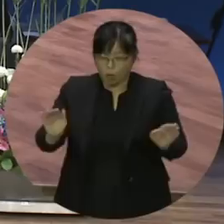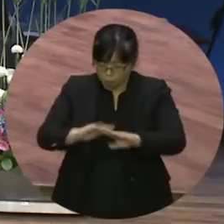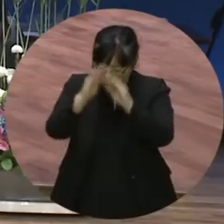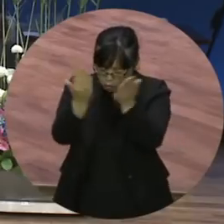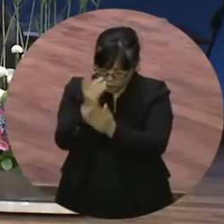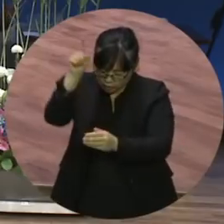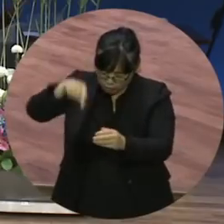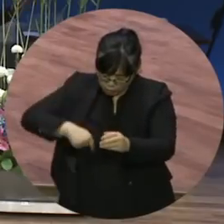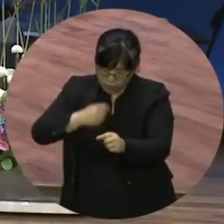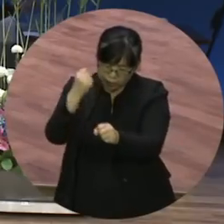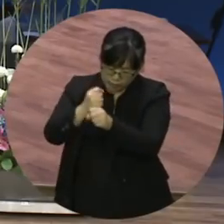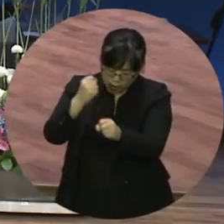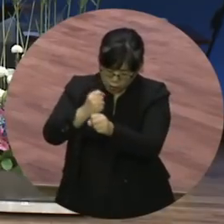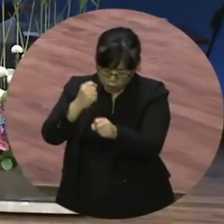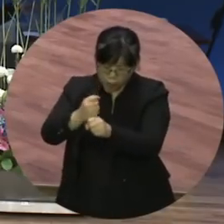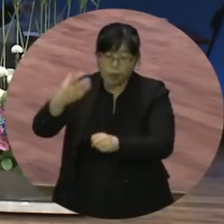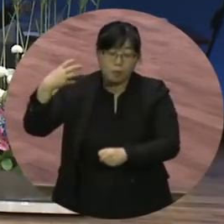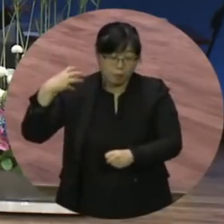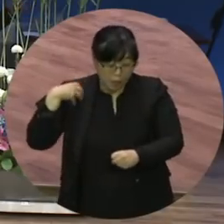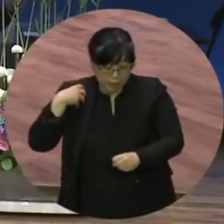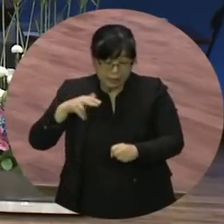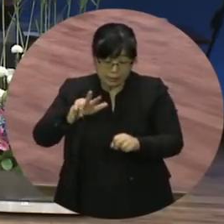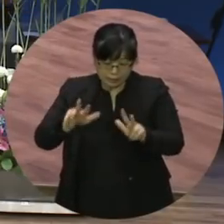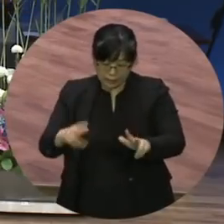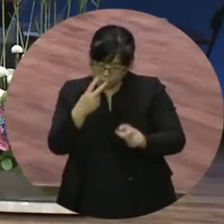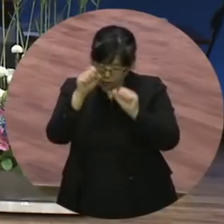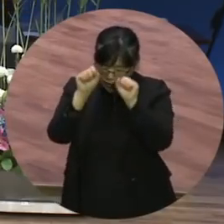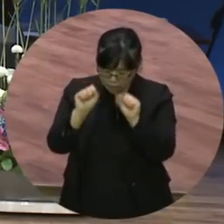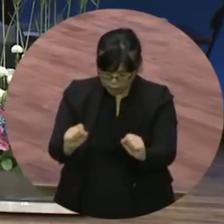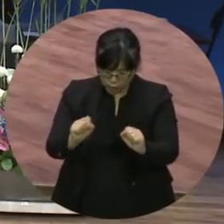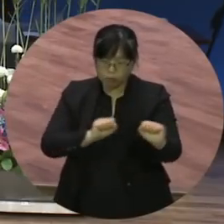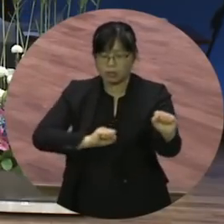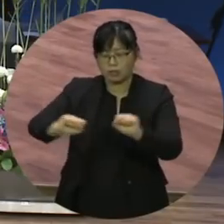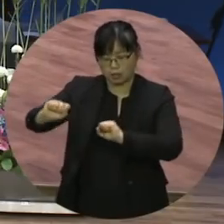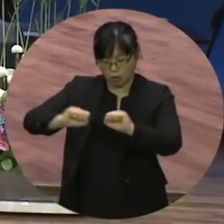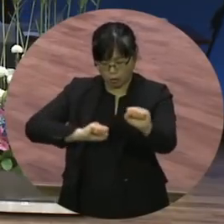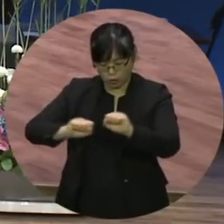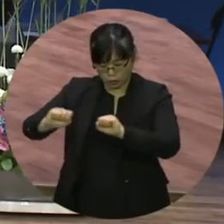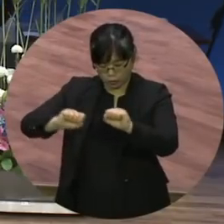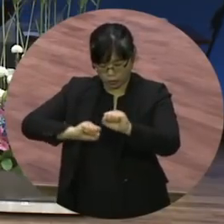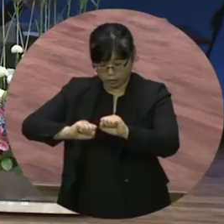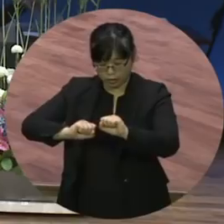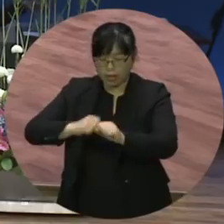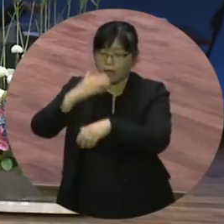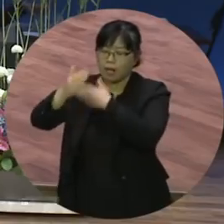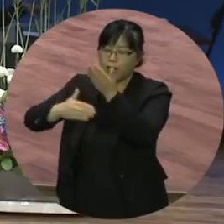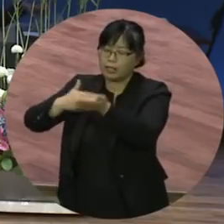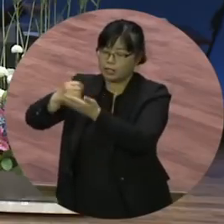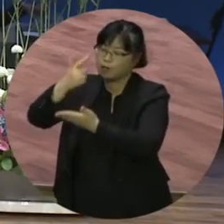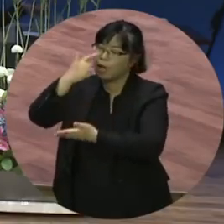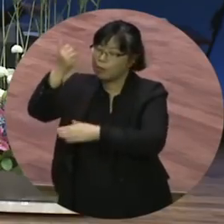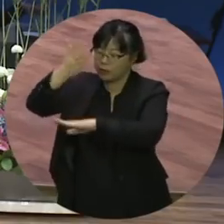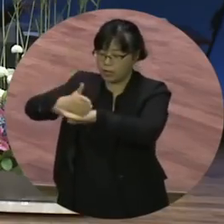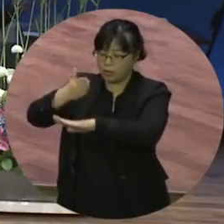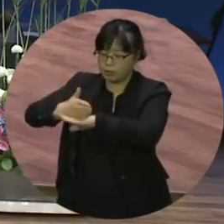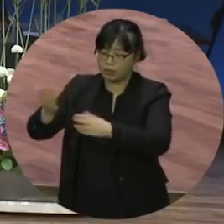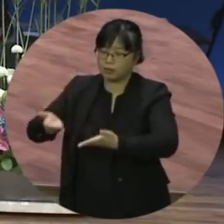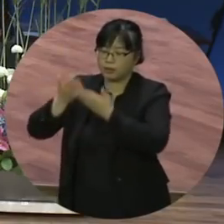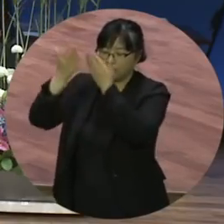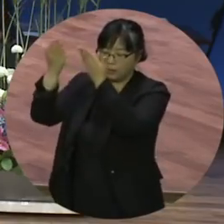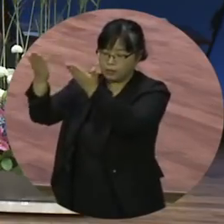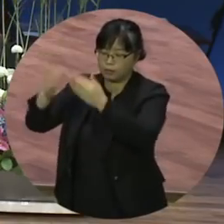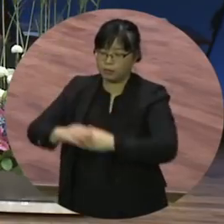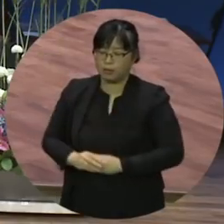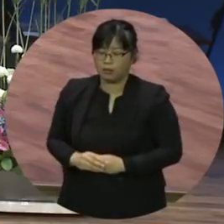천지 만물을 창조하시고 지금도 살아서 역사하시는 하나님 아버지께 감사를 드립니다. 여호와의